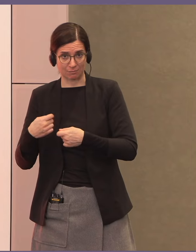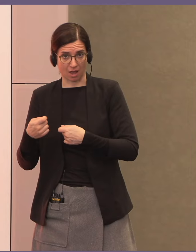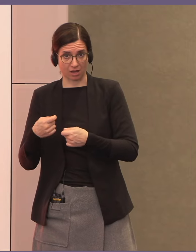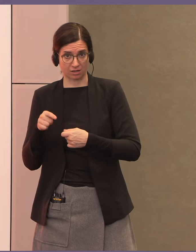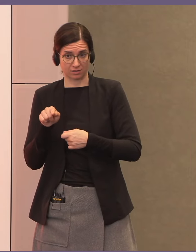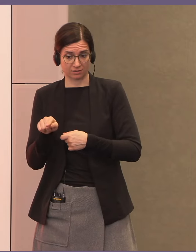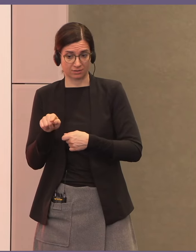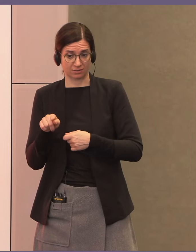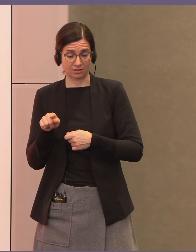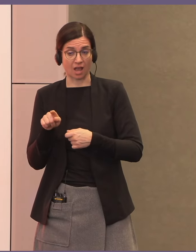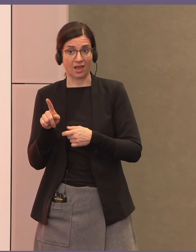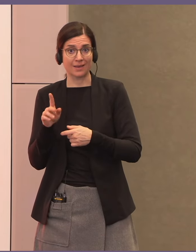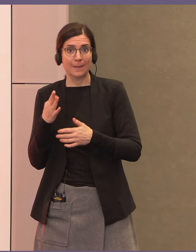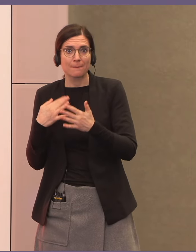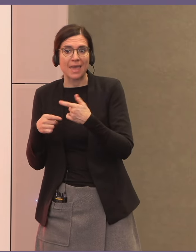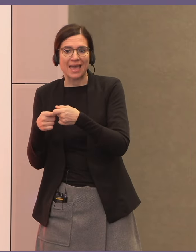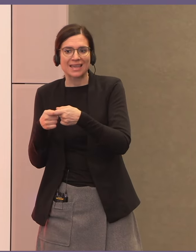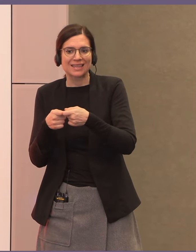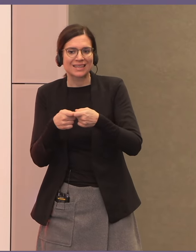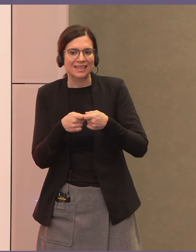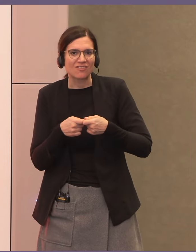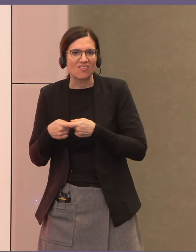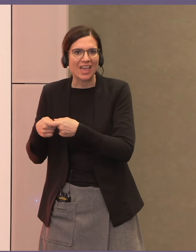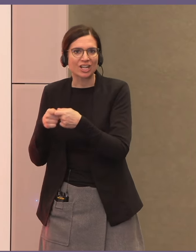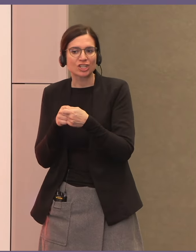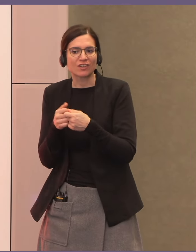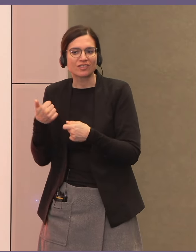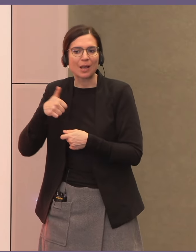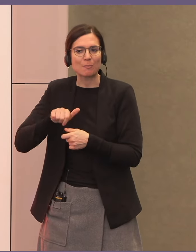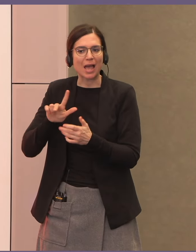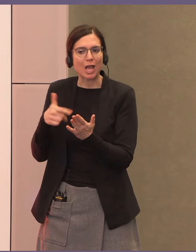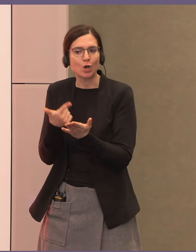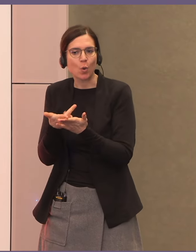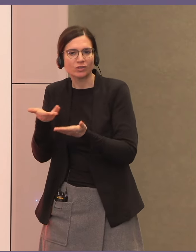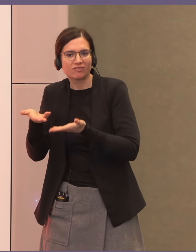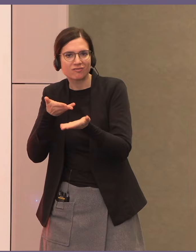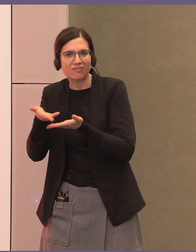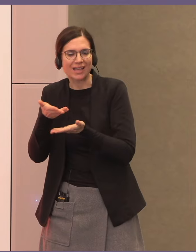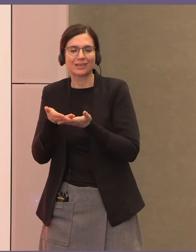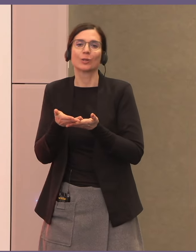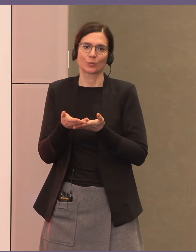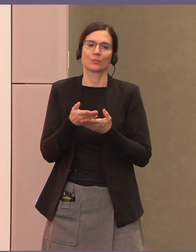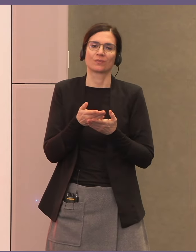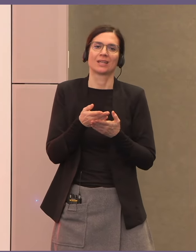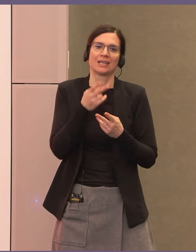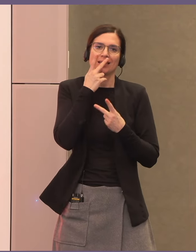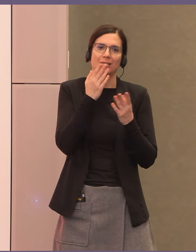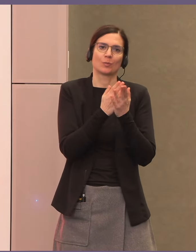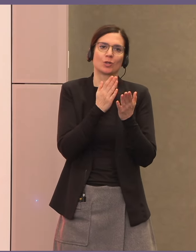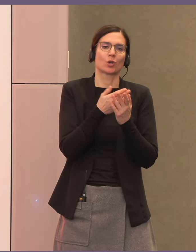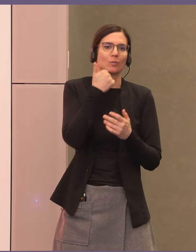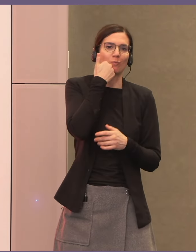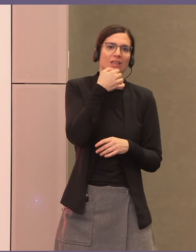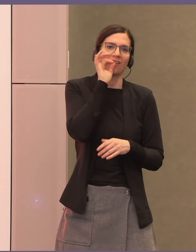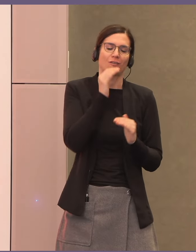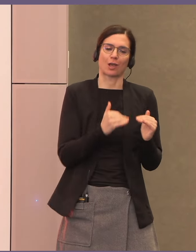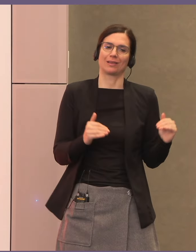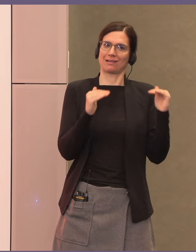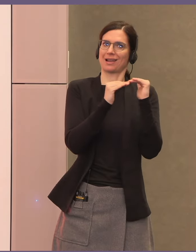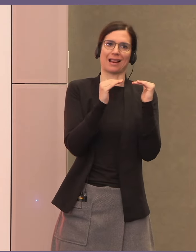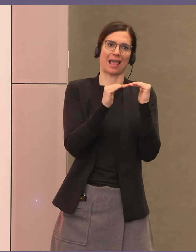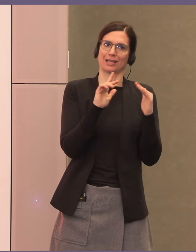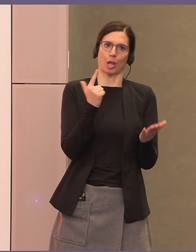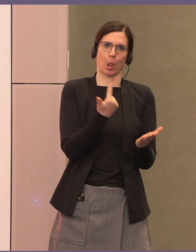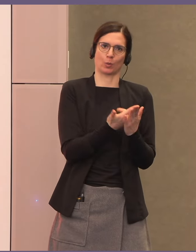gewerkschaftlichen Tarifverhandlungen ist, desto kleiner ist auch diese Lohnschere. Und das ist sehr wichtig.